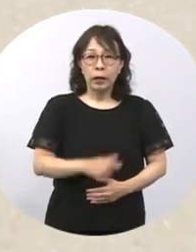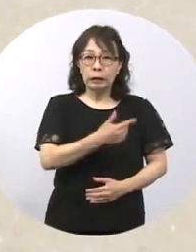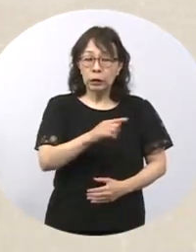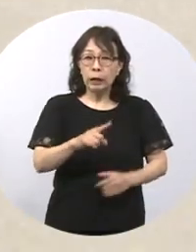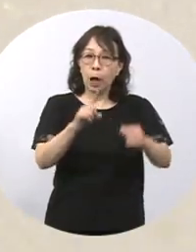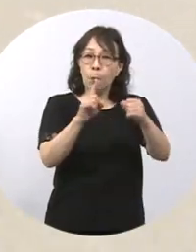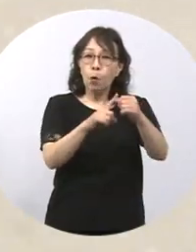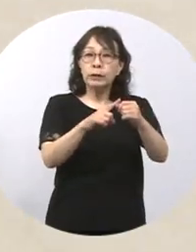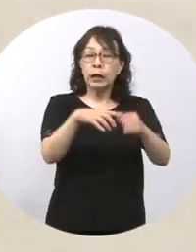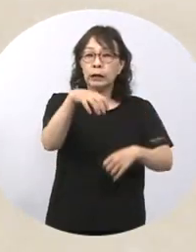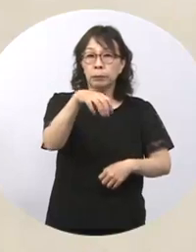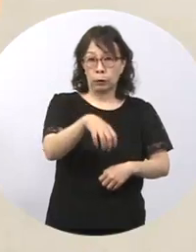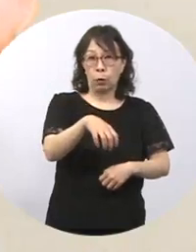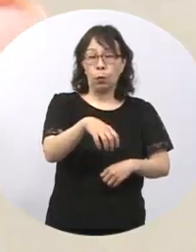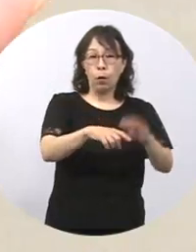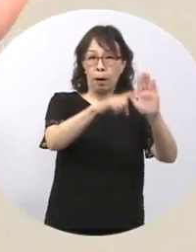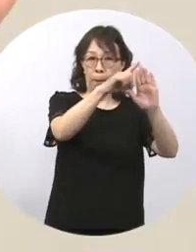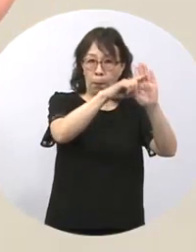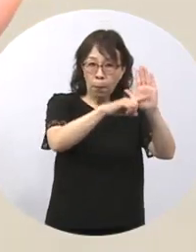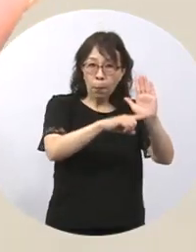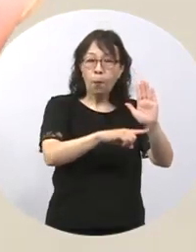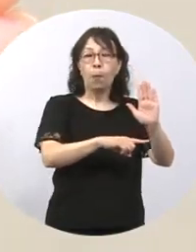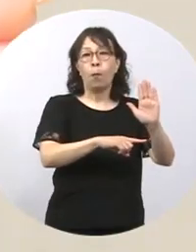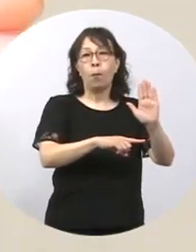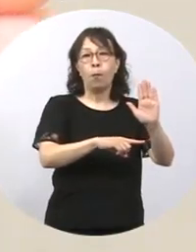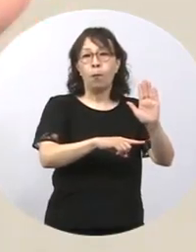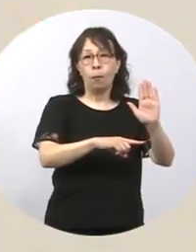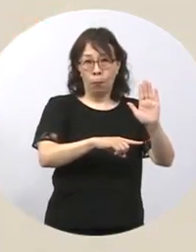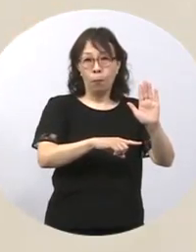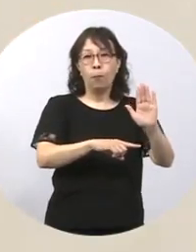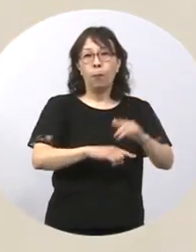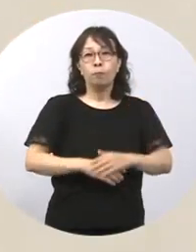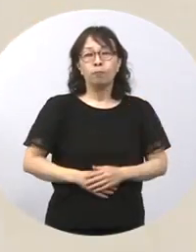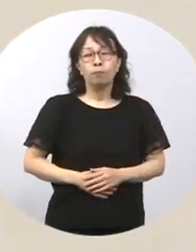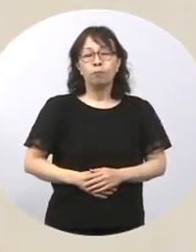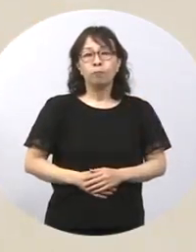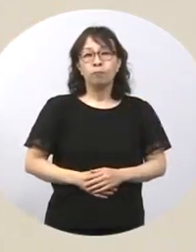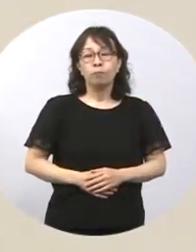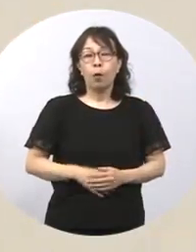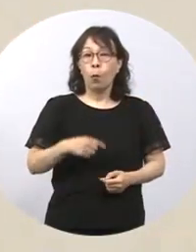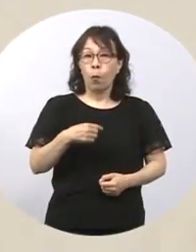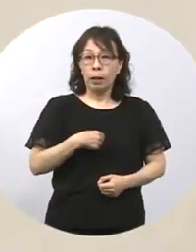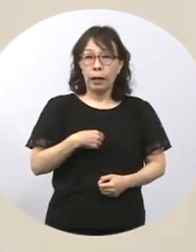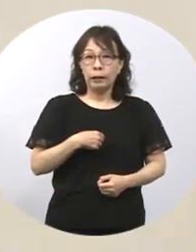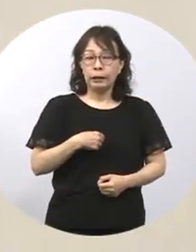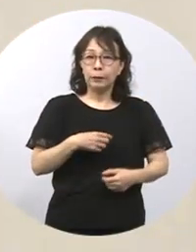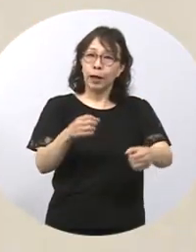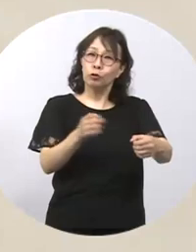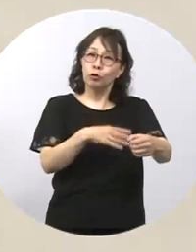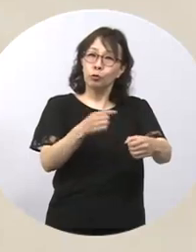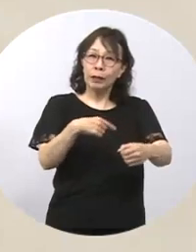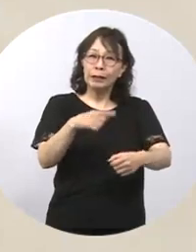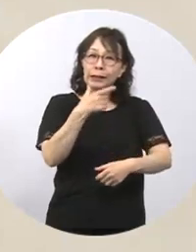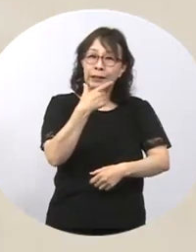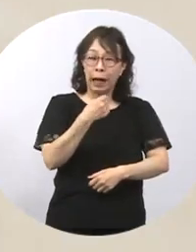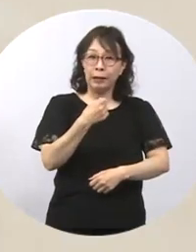様々な目的地のポイントが表示されていますね。今回私はス